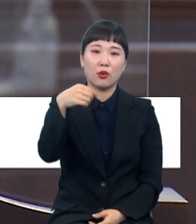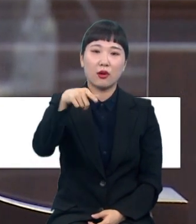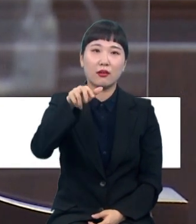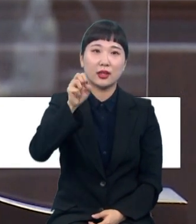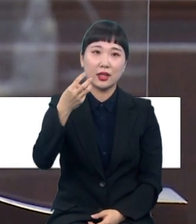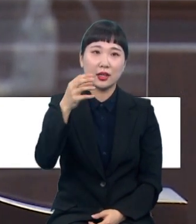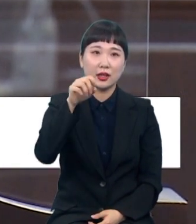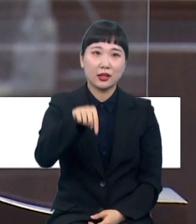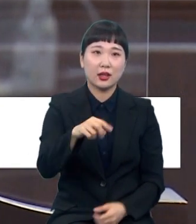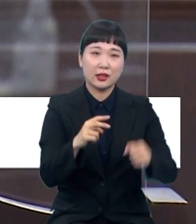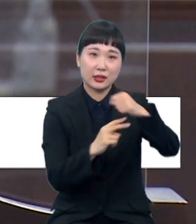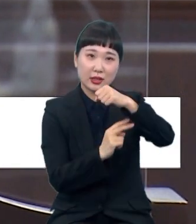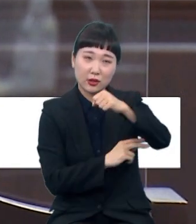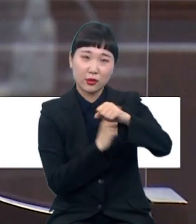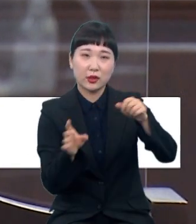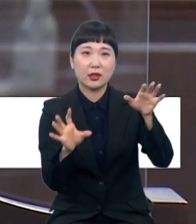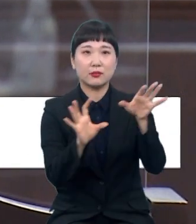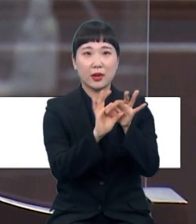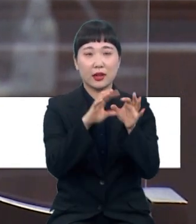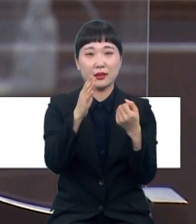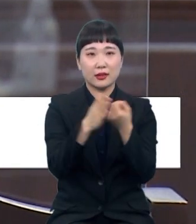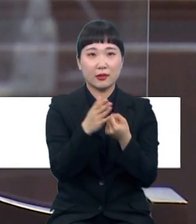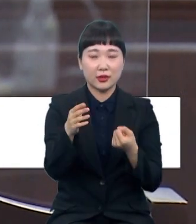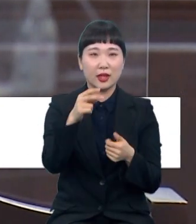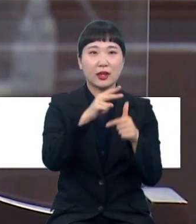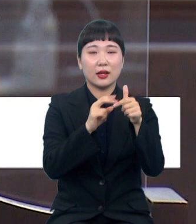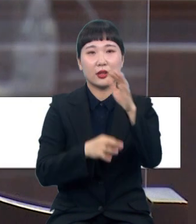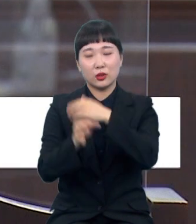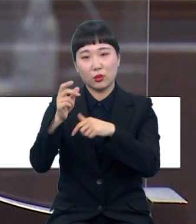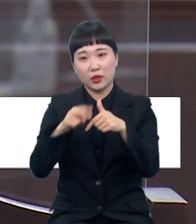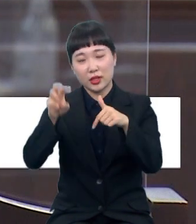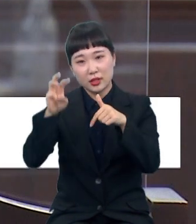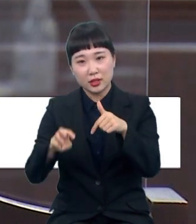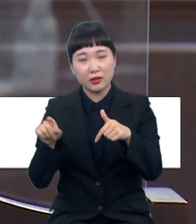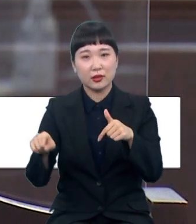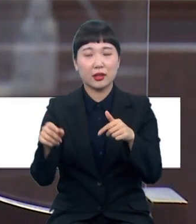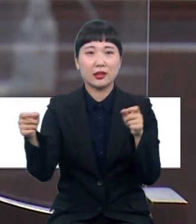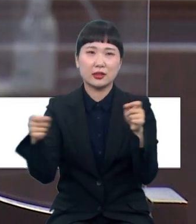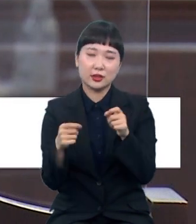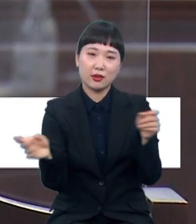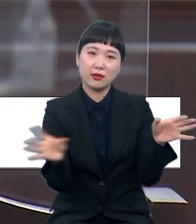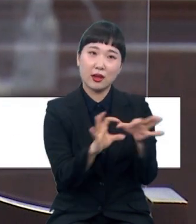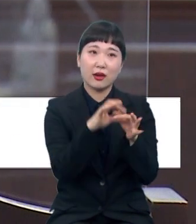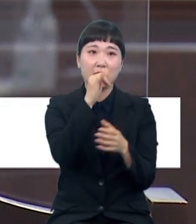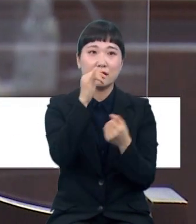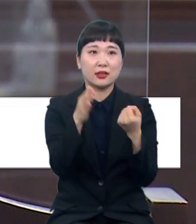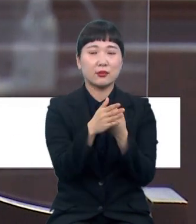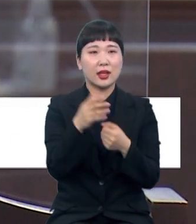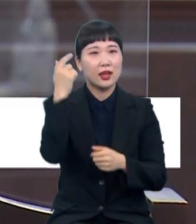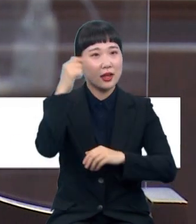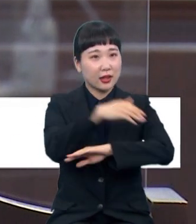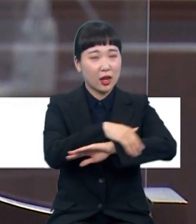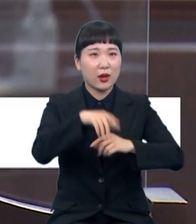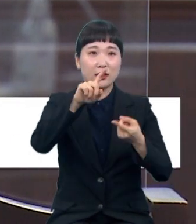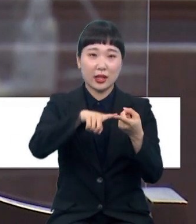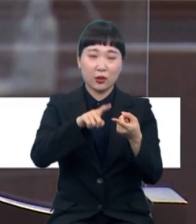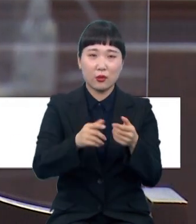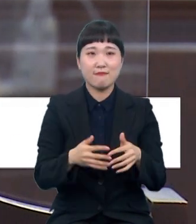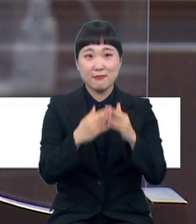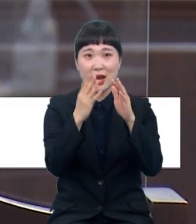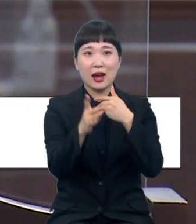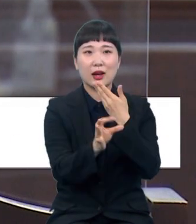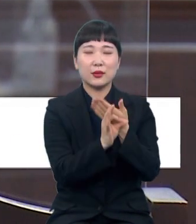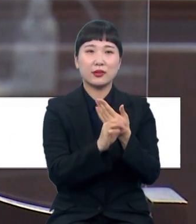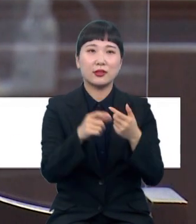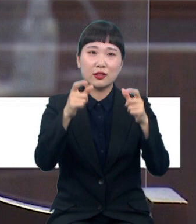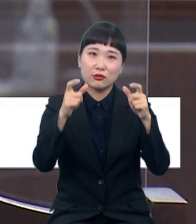연결되고 역사는 4개가 설치될 예정이며 예정대로 건설될 경우 우리